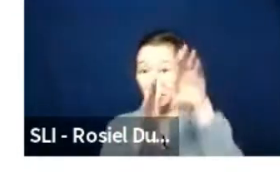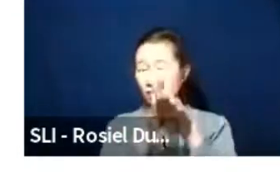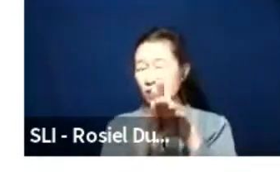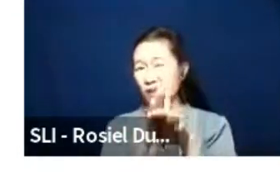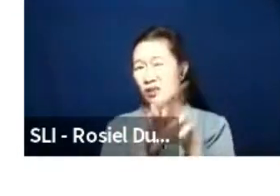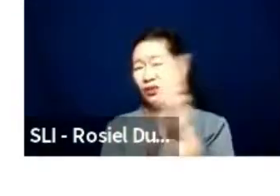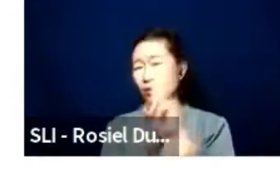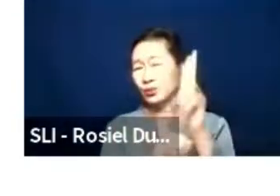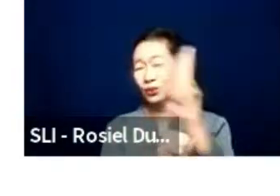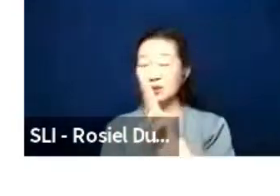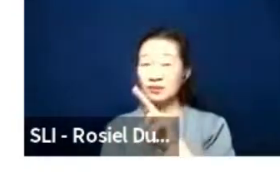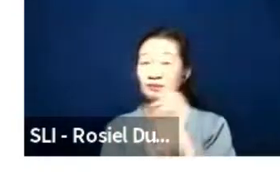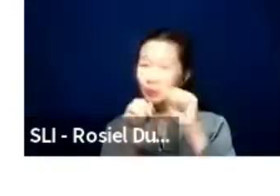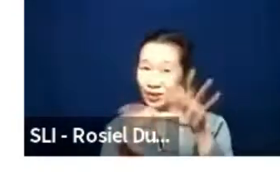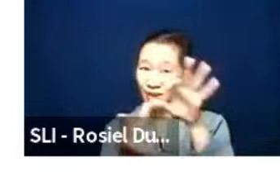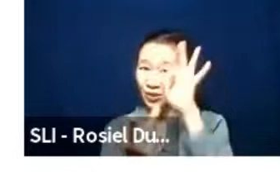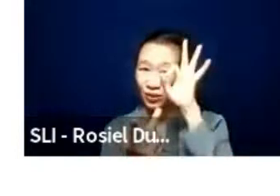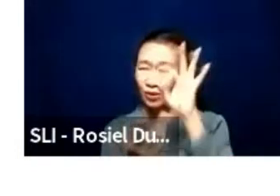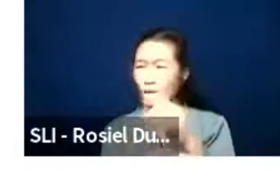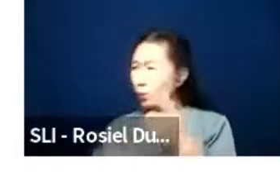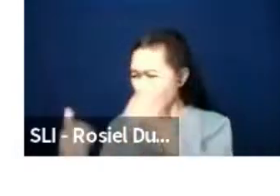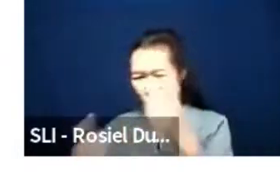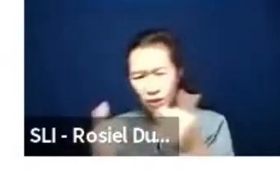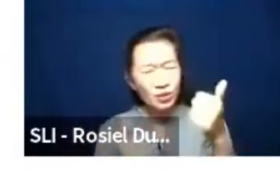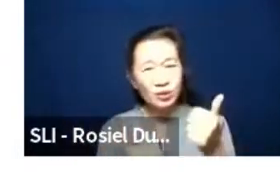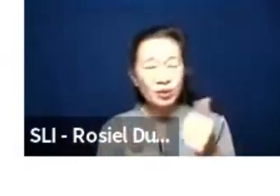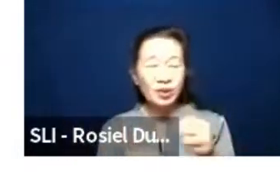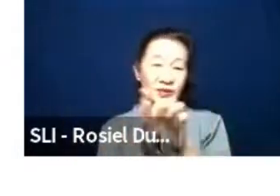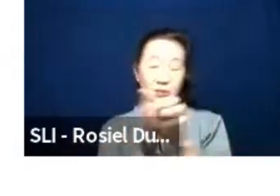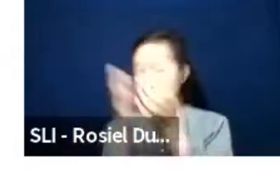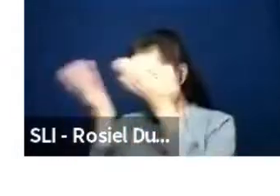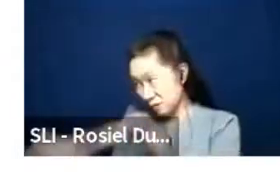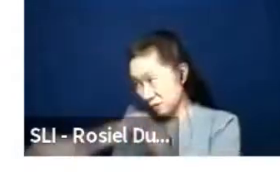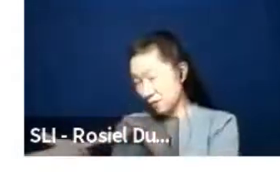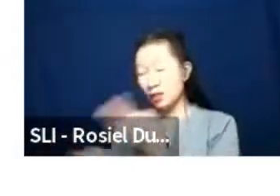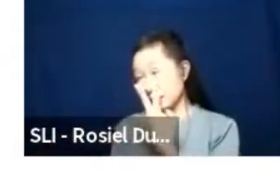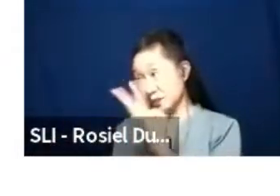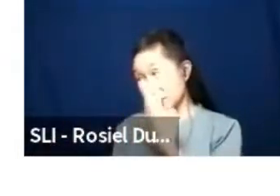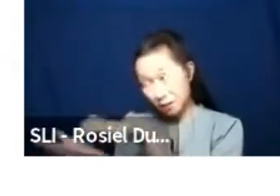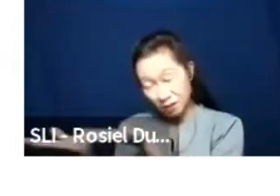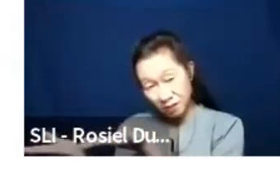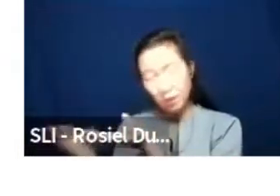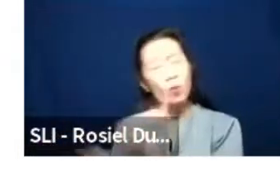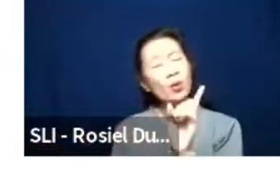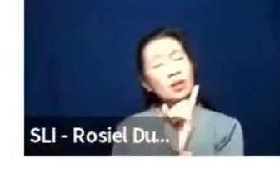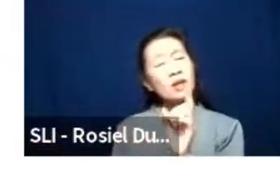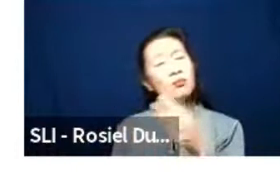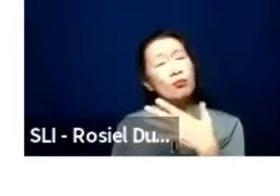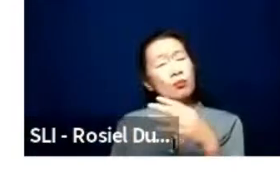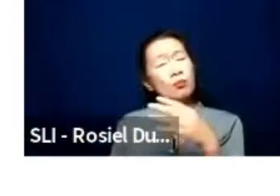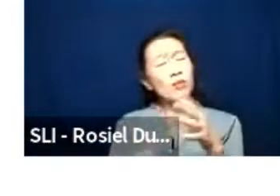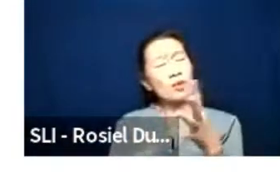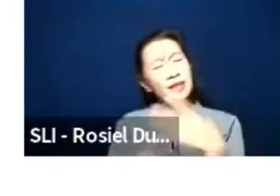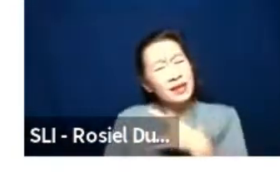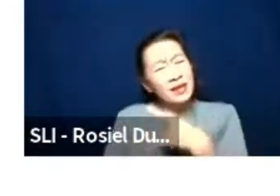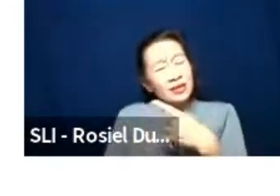So, pwede siyang mamili. Ano ba dito, halimbawa sa example na nandito sa screen natin yun, ano ba yung mas gusto kong gawin? Mas gusto